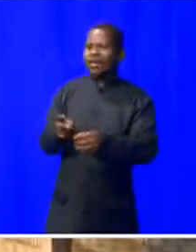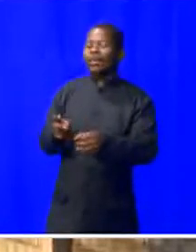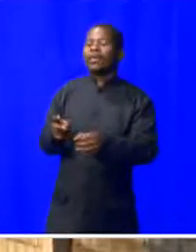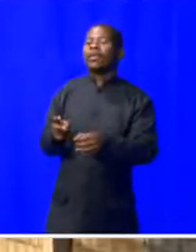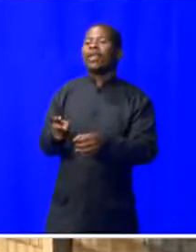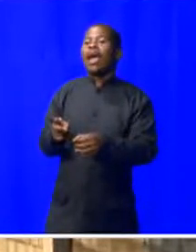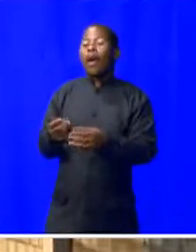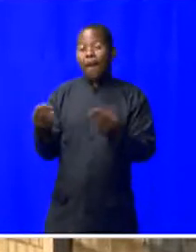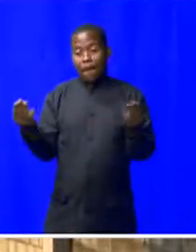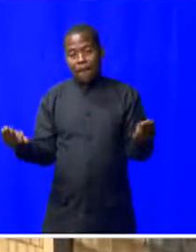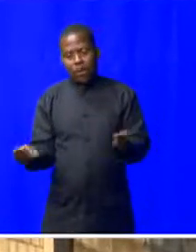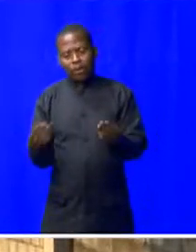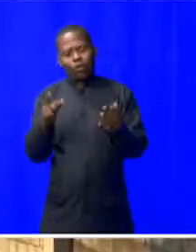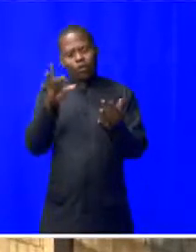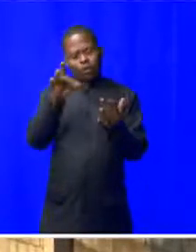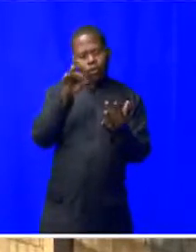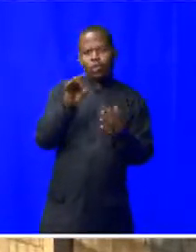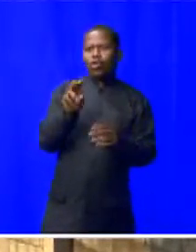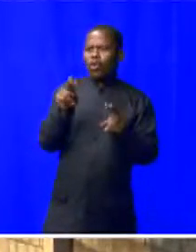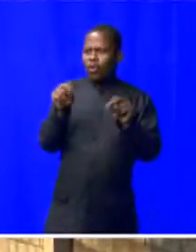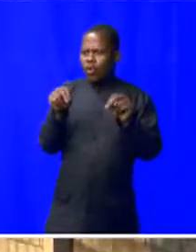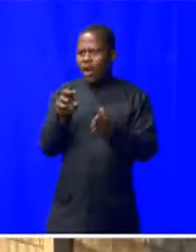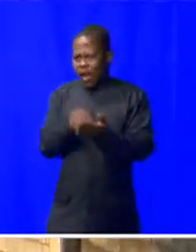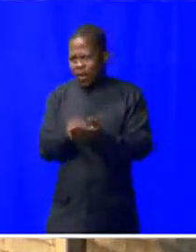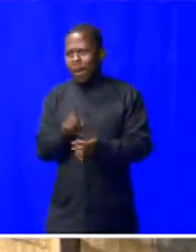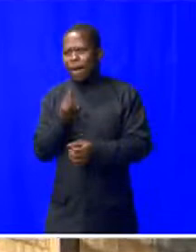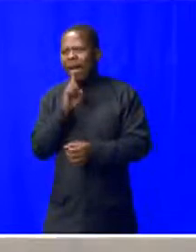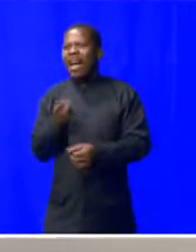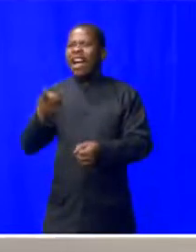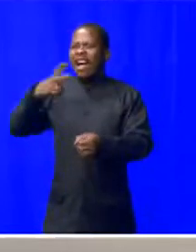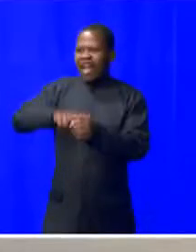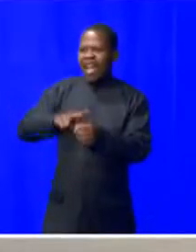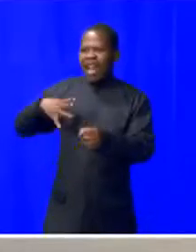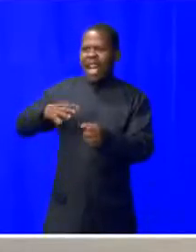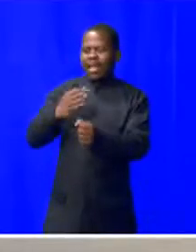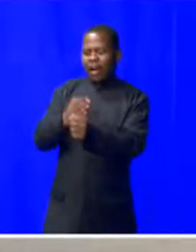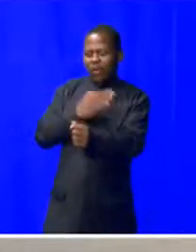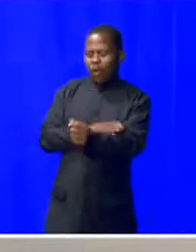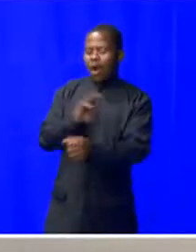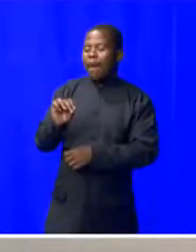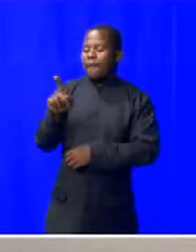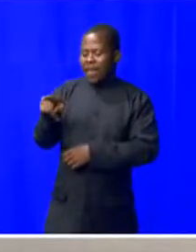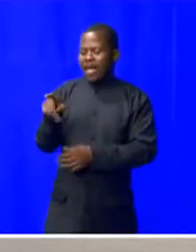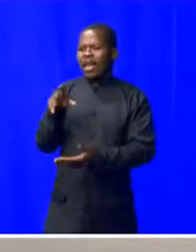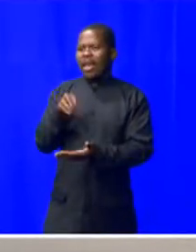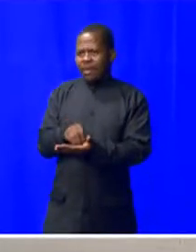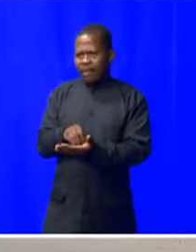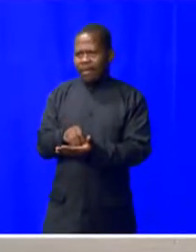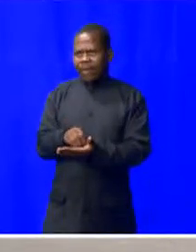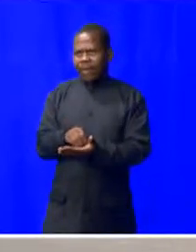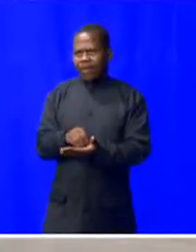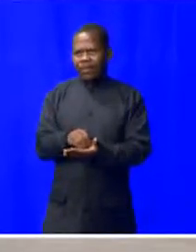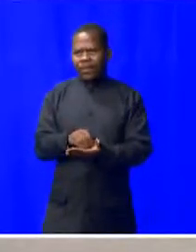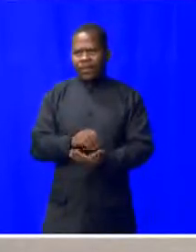sabakhetha nakakhulu labo labasha lesethemba ukuthi batawenda umehluko even.